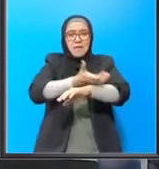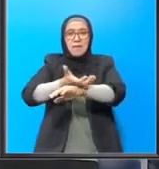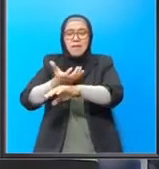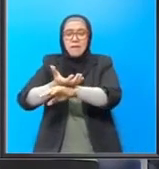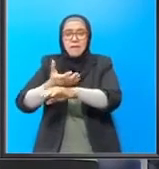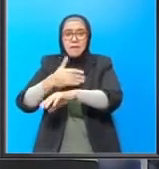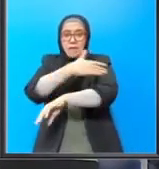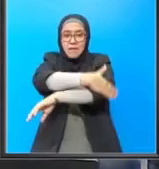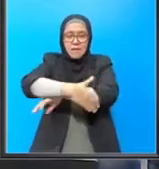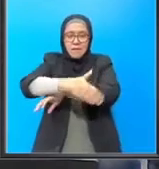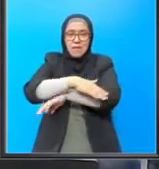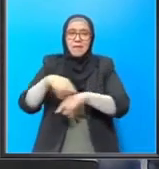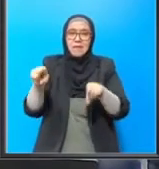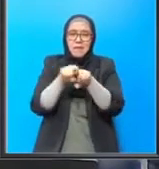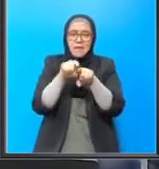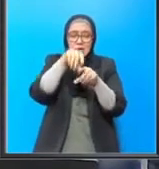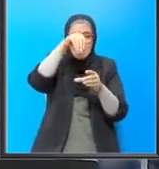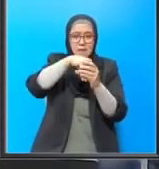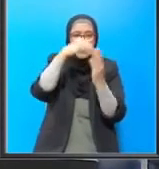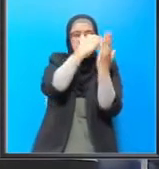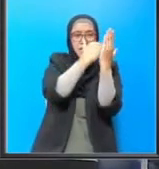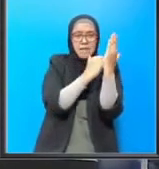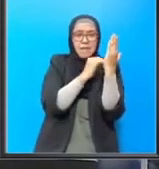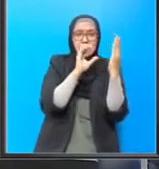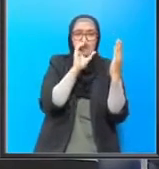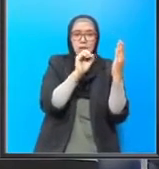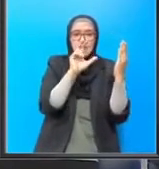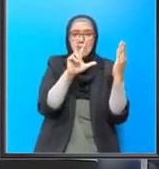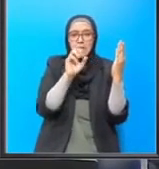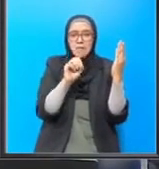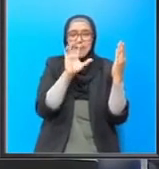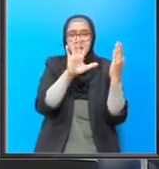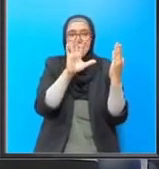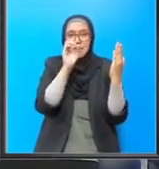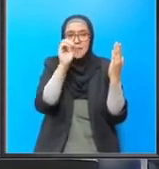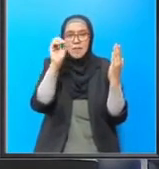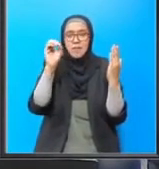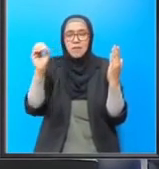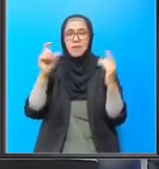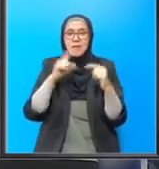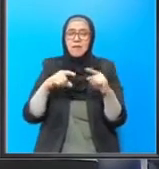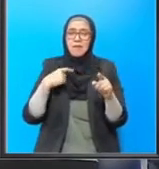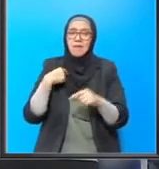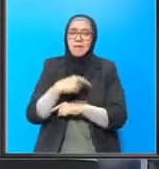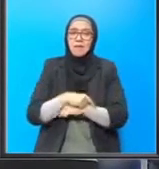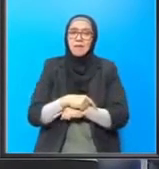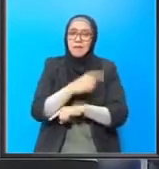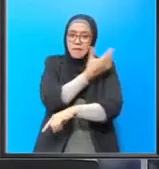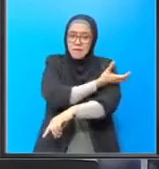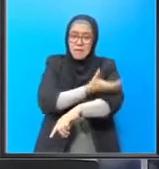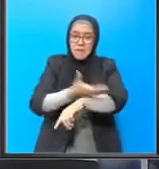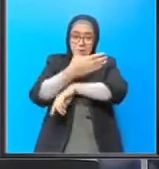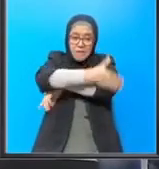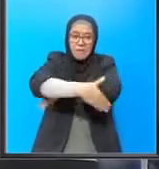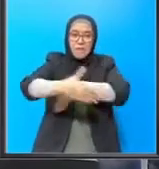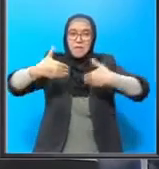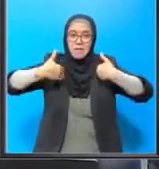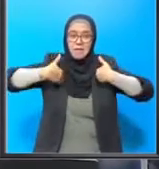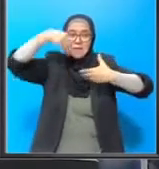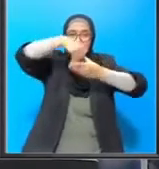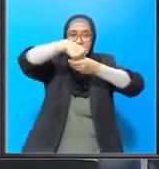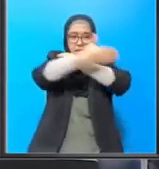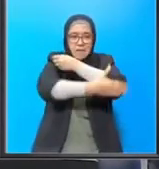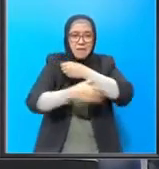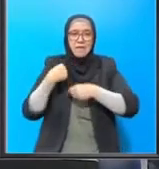di butiran kosong 30500 warisan negara yang ada dalam negara kita ada